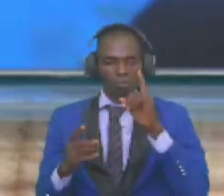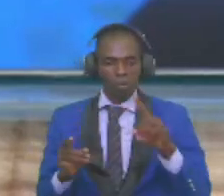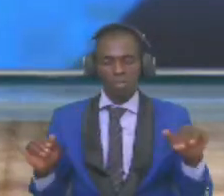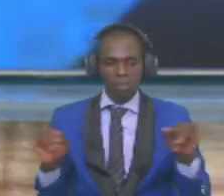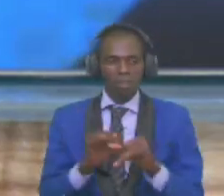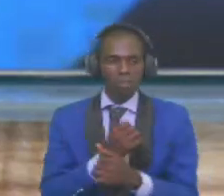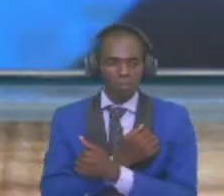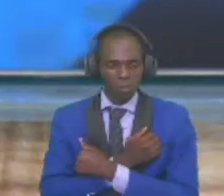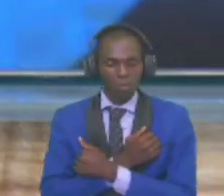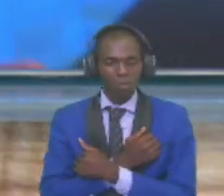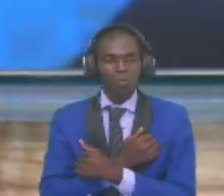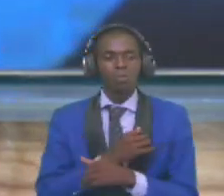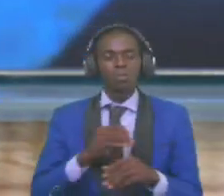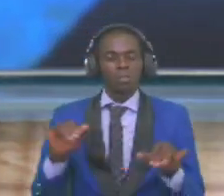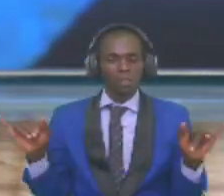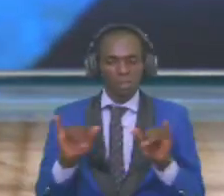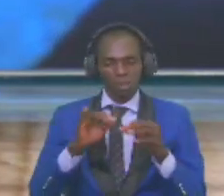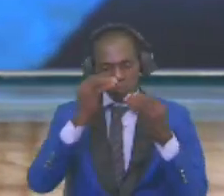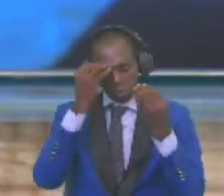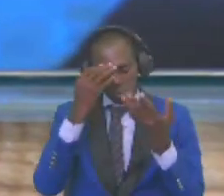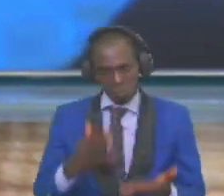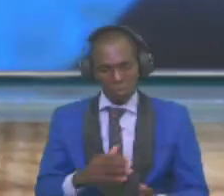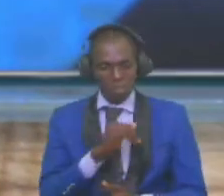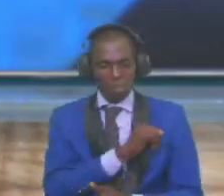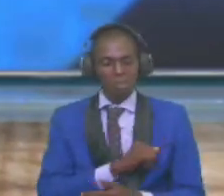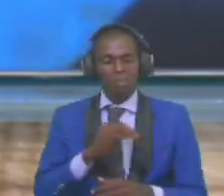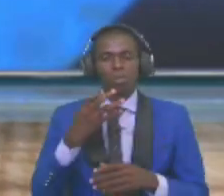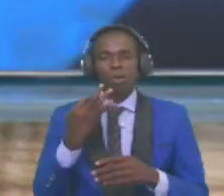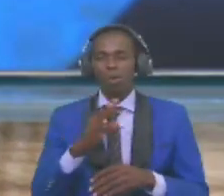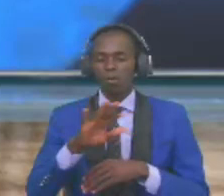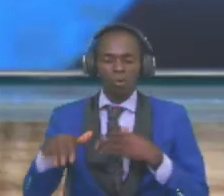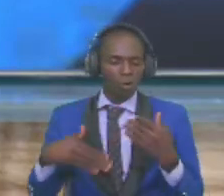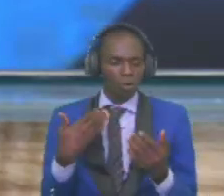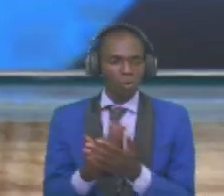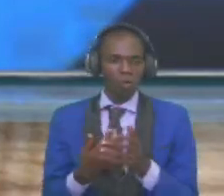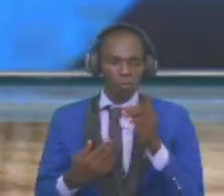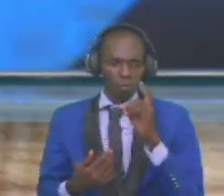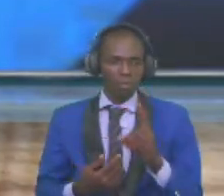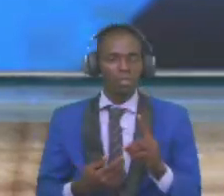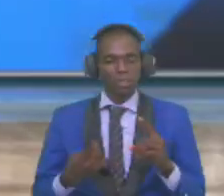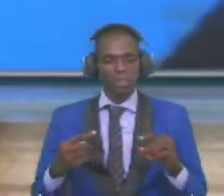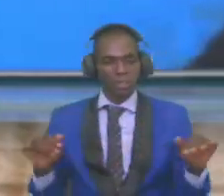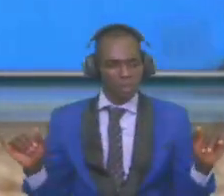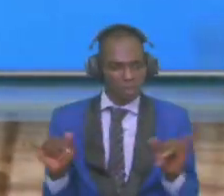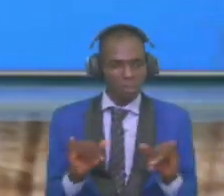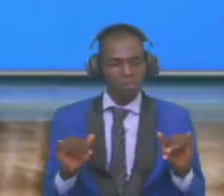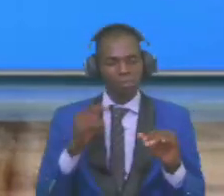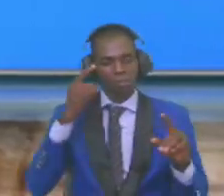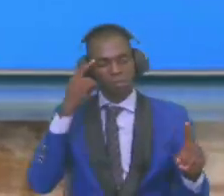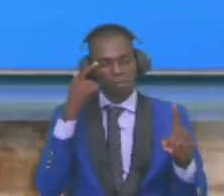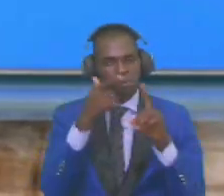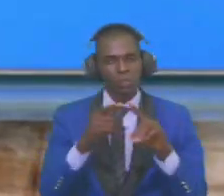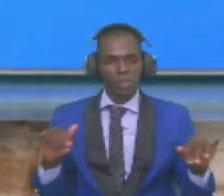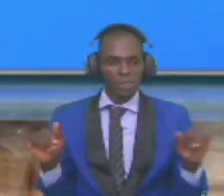qu'ils ont la même attitude à l'obéissance au seigneur alors qu'ils sont tous et sont tous déçus